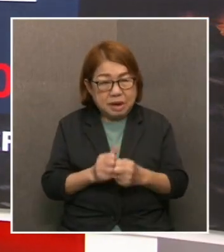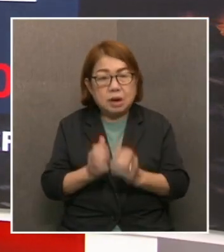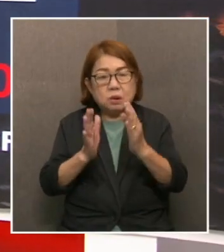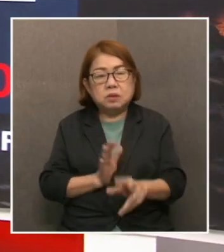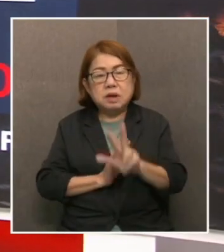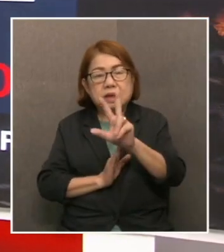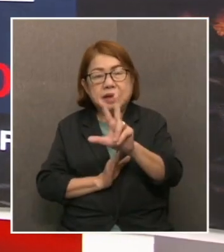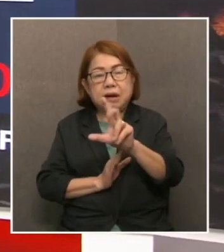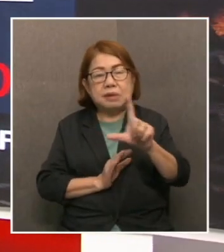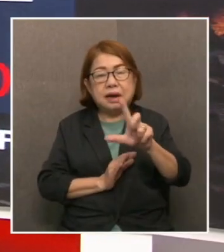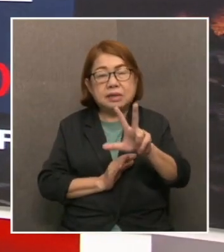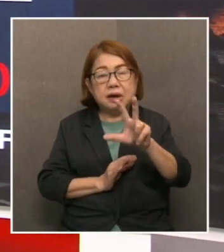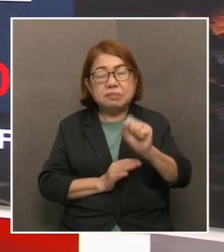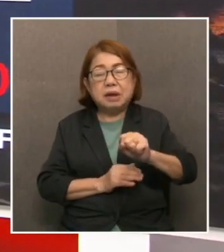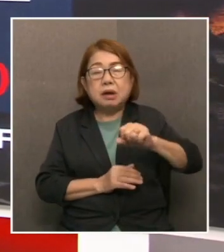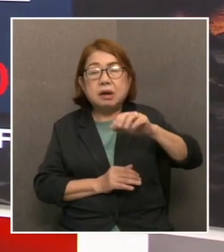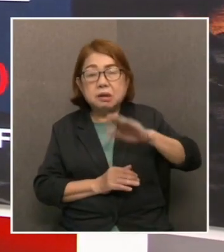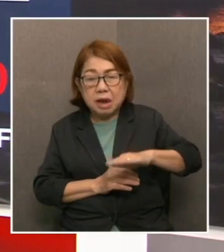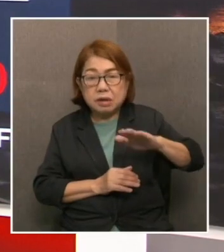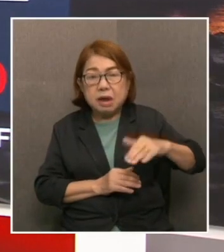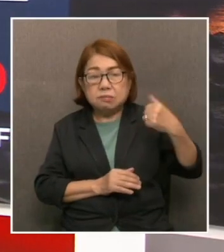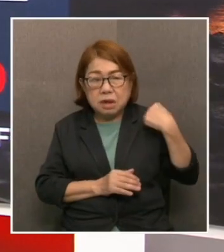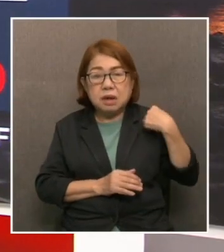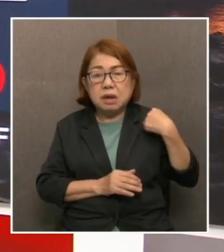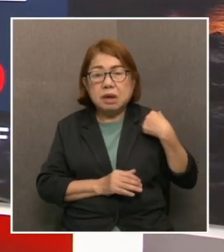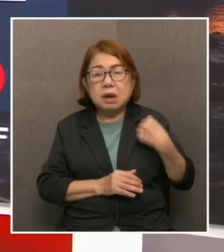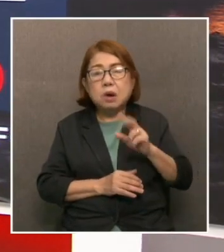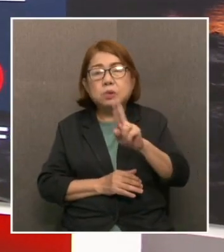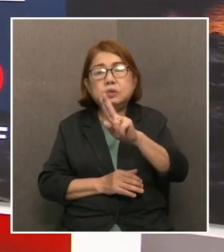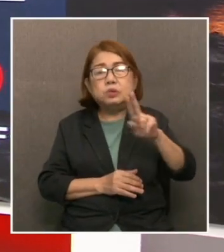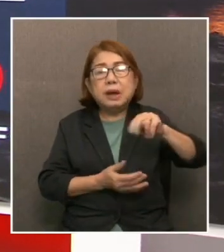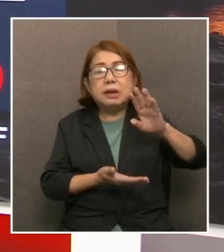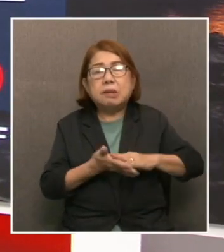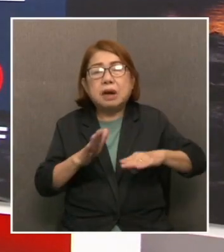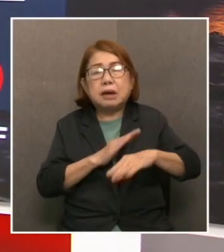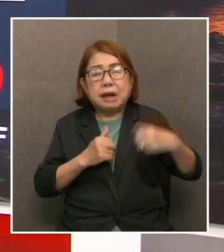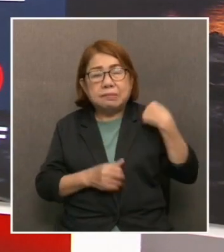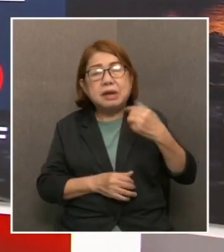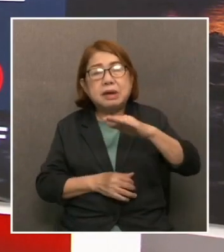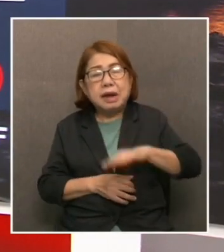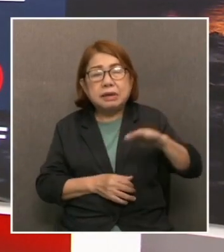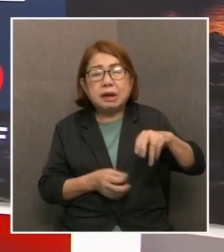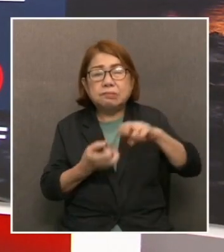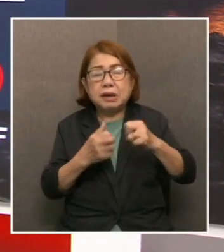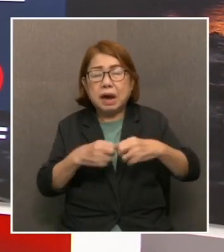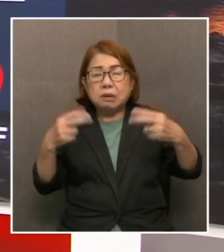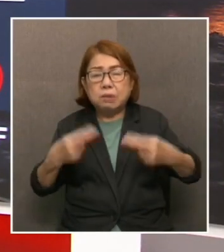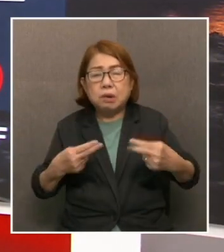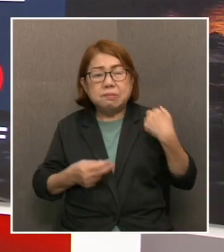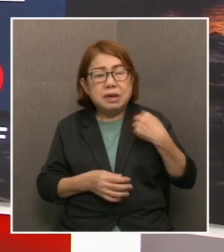300,000คนเป็นเด็กไม่น้อยเลยค่ะนี่ข้อมูลจากทางยิฟนะคะต้องมาเจอกับสงครามแบบนี้กว่า 1